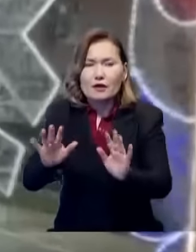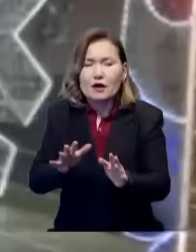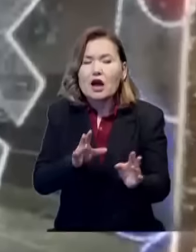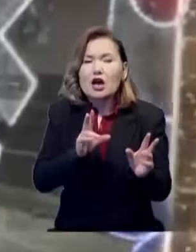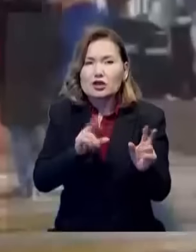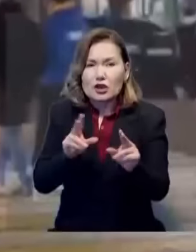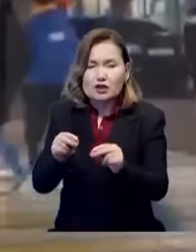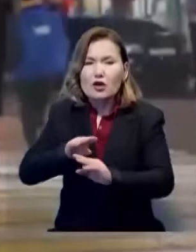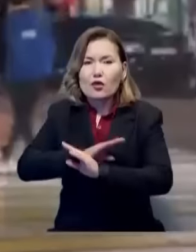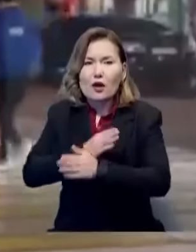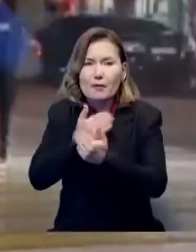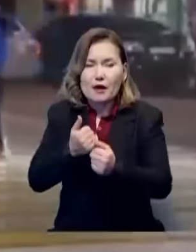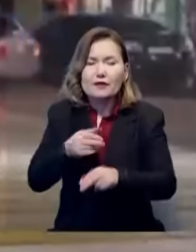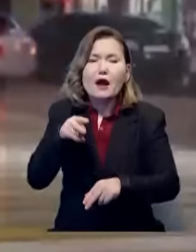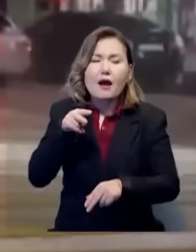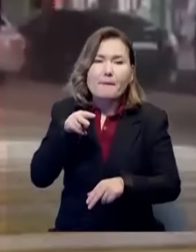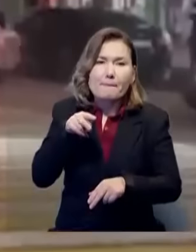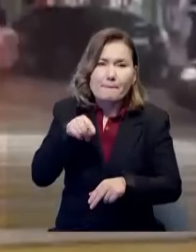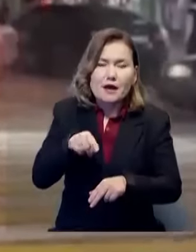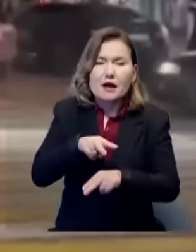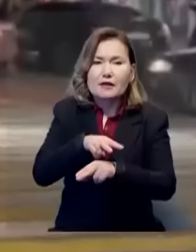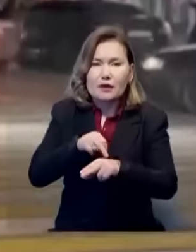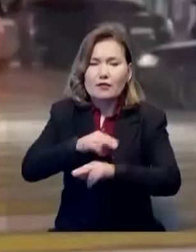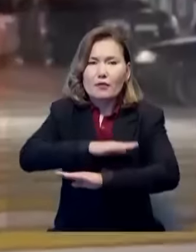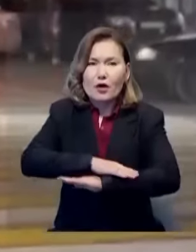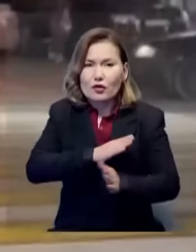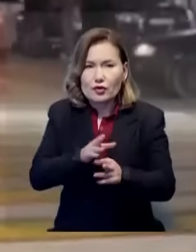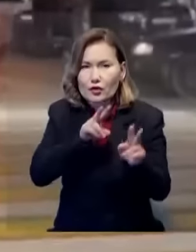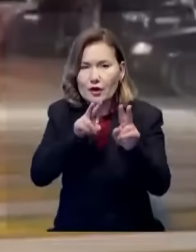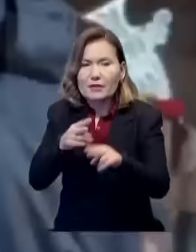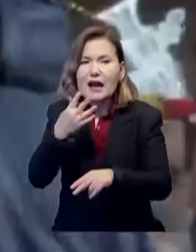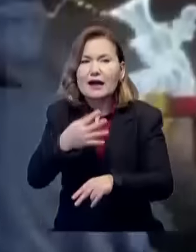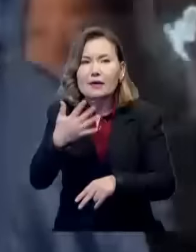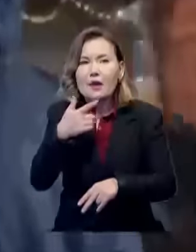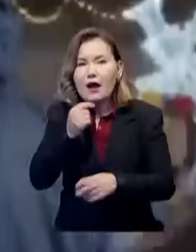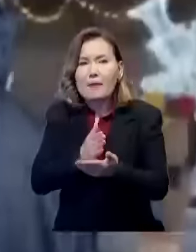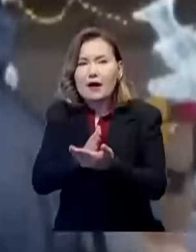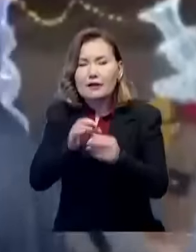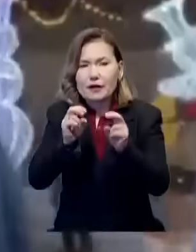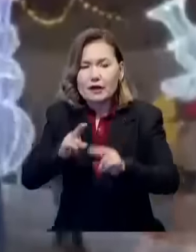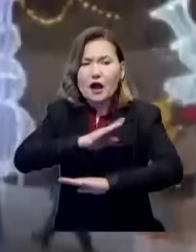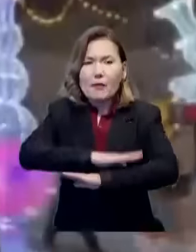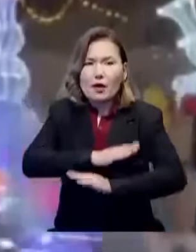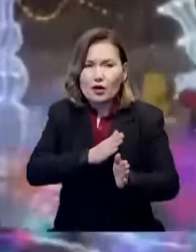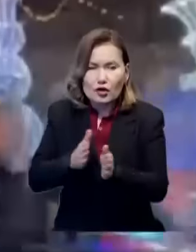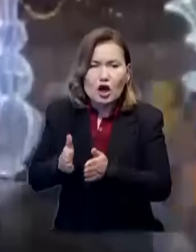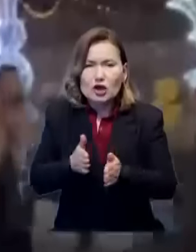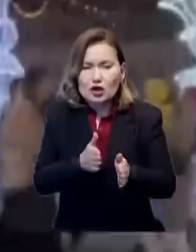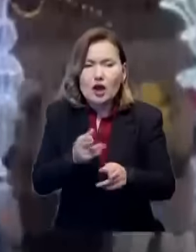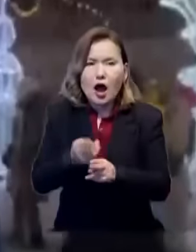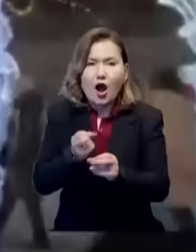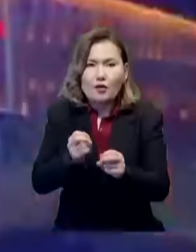жоқ. Мереке күні 1000-ға жуық тәртіп сақшысы өңірдің қауіпсіздігін күзетті. Тағы 45 әскери қызметші қоғамдық тәртіп пен